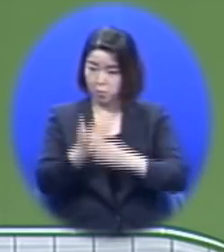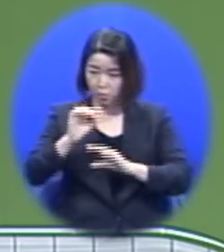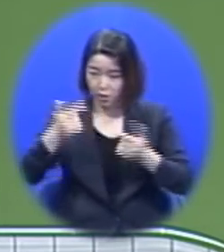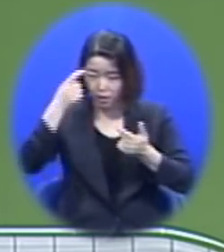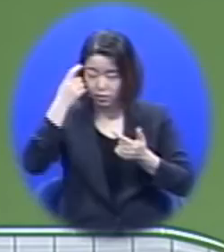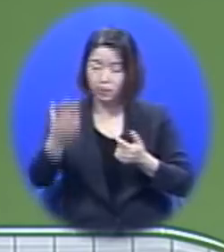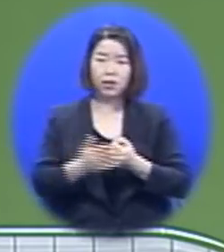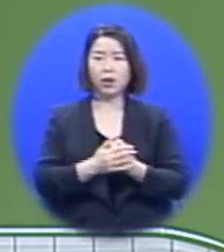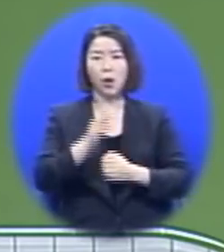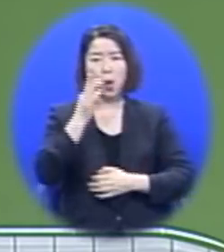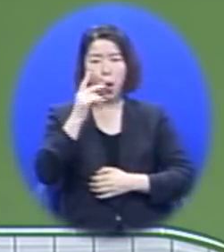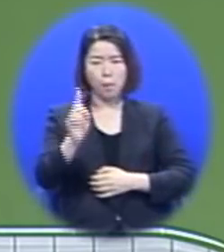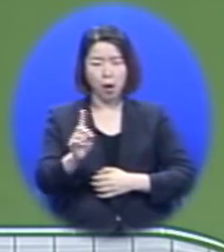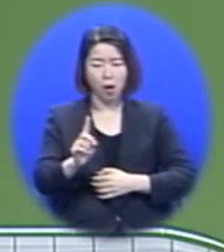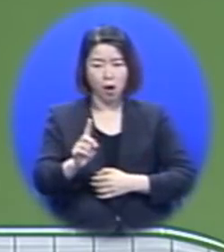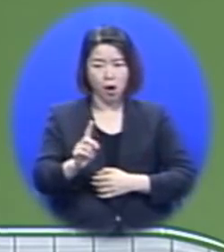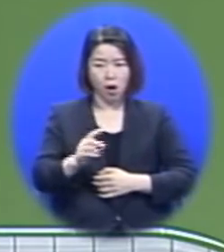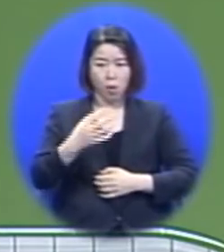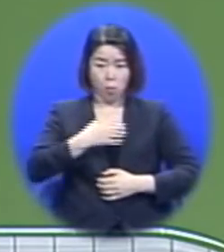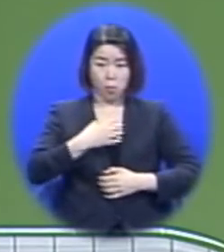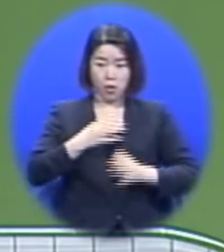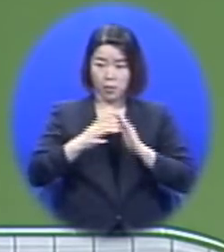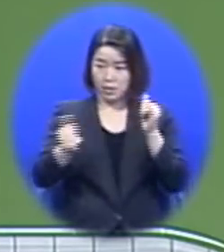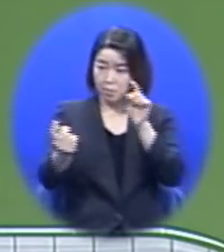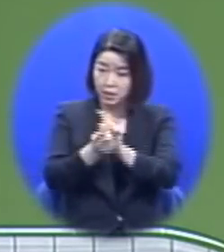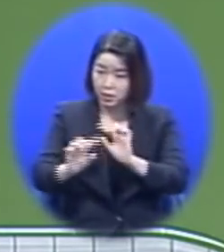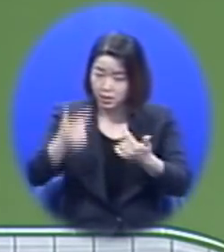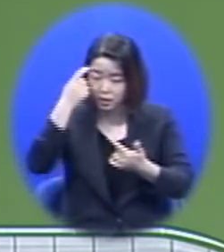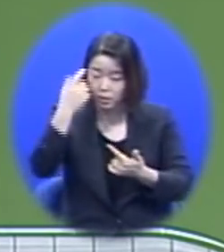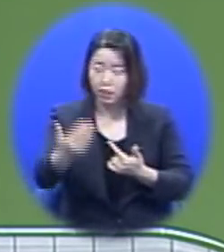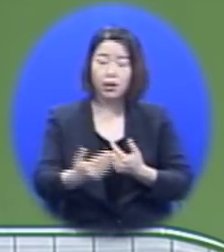않을까? 혹시 또 험한 사람들 만나지는 않을까?